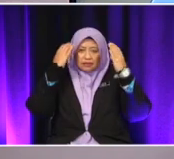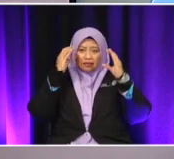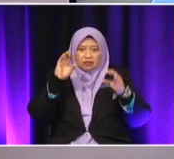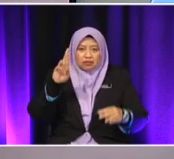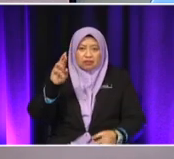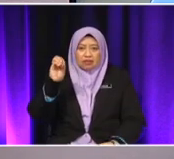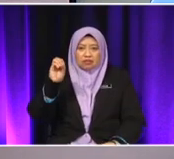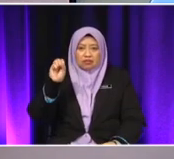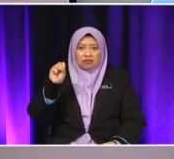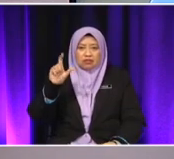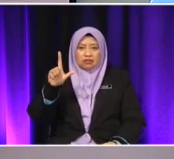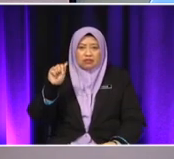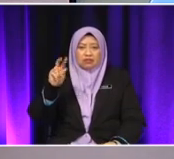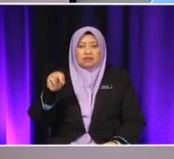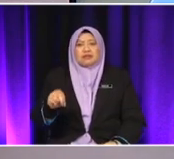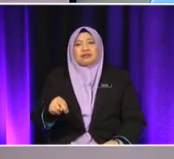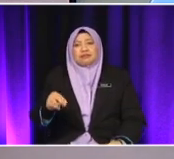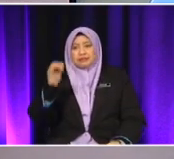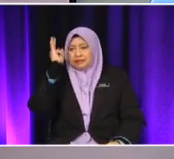mengucapkan selamat